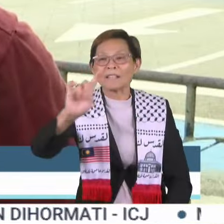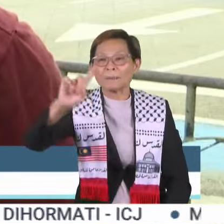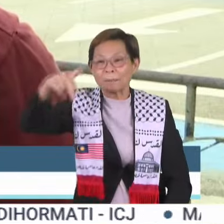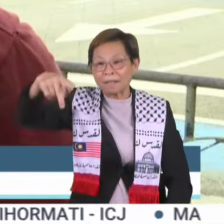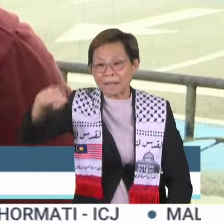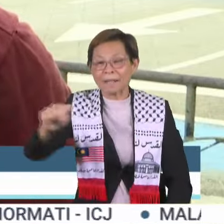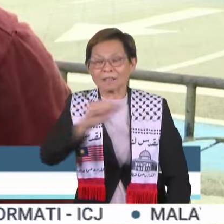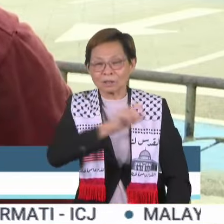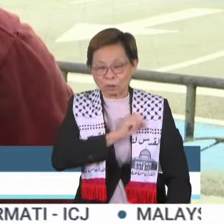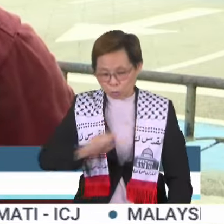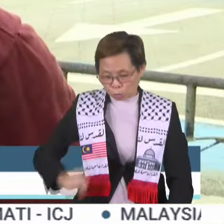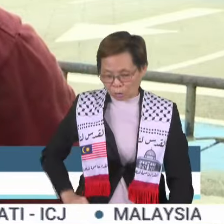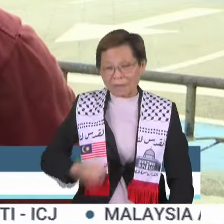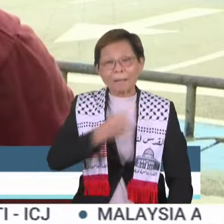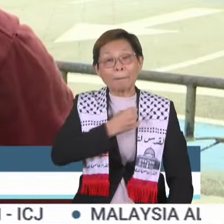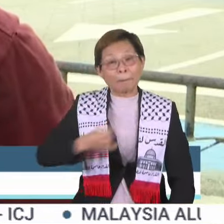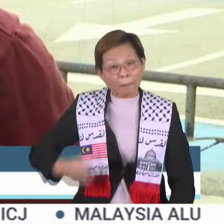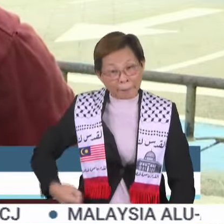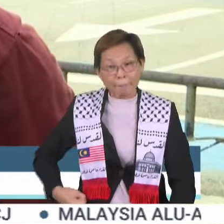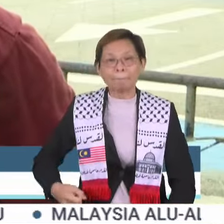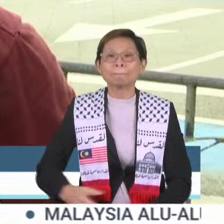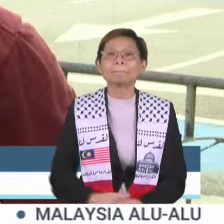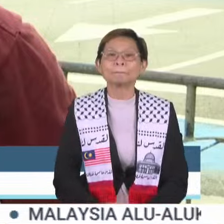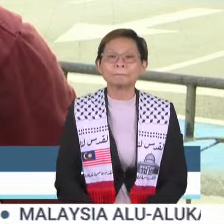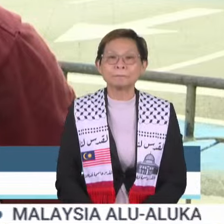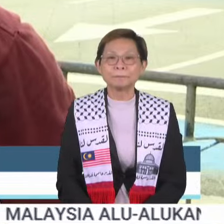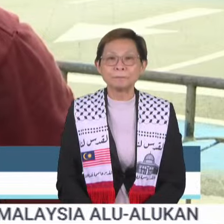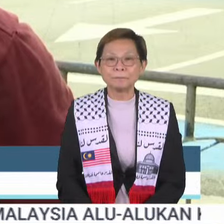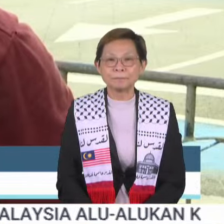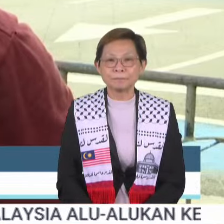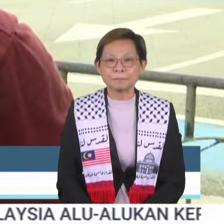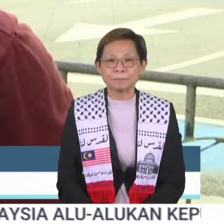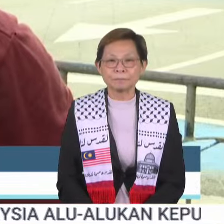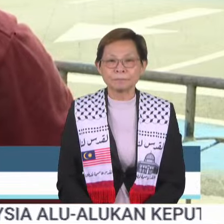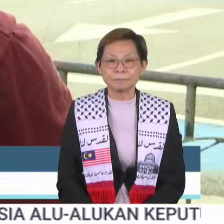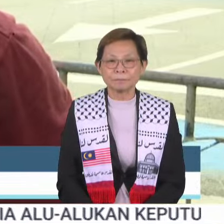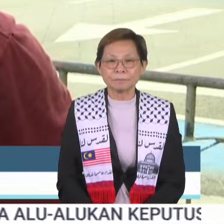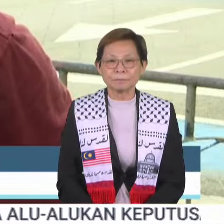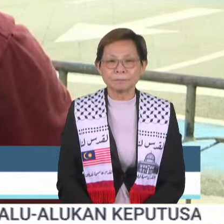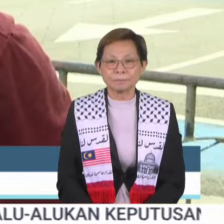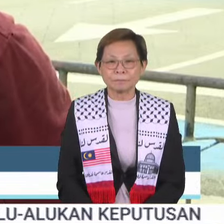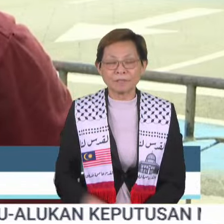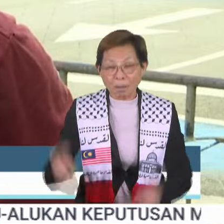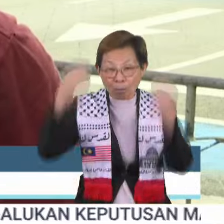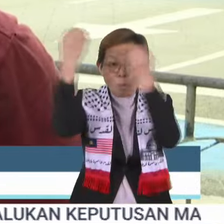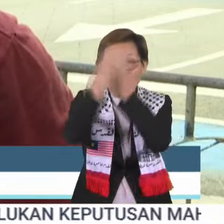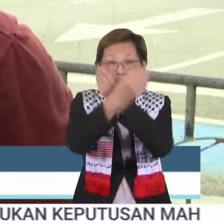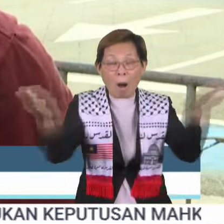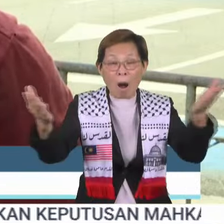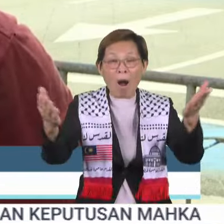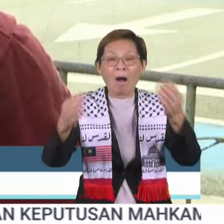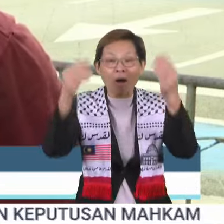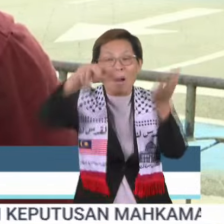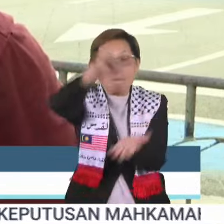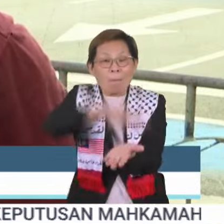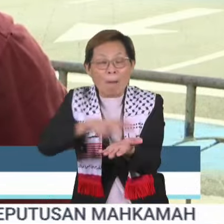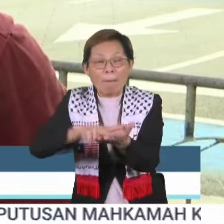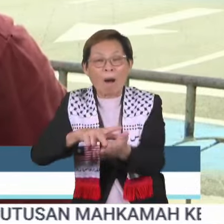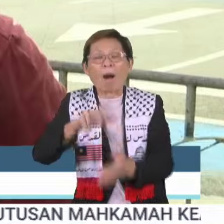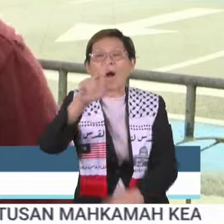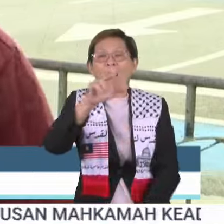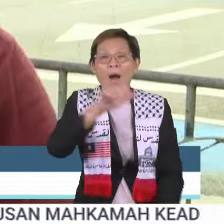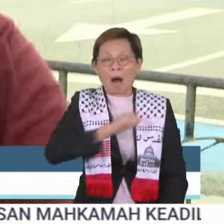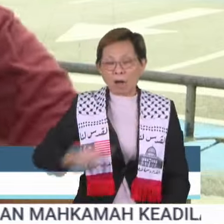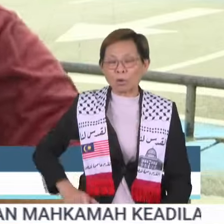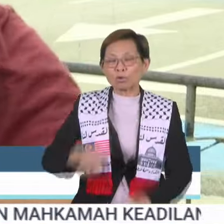Mulia Sultan Ibrahim yang mengangkat yang diisytiharkan selaku agung yang ke-17 pada hari